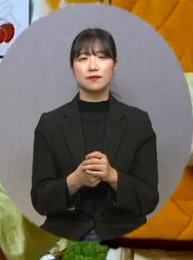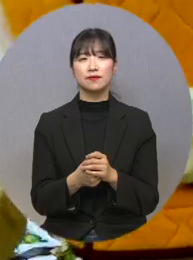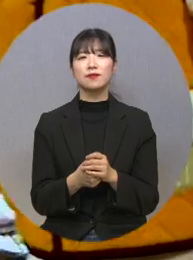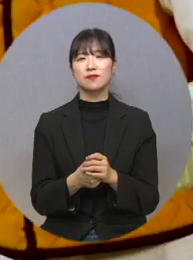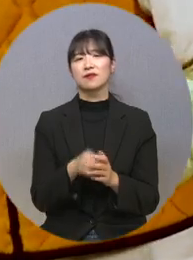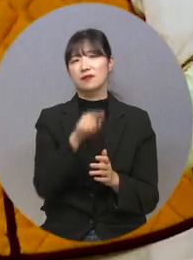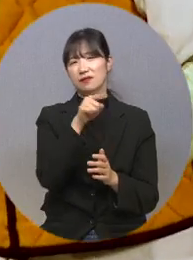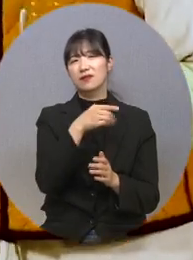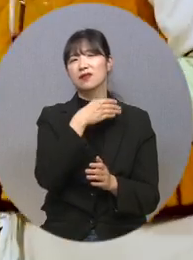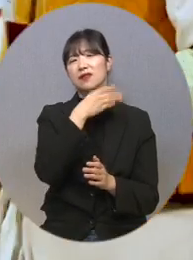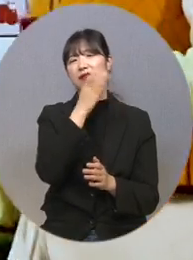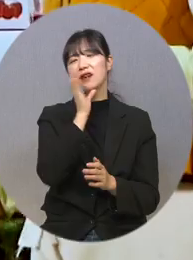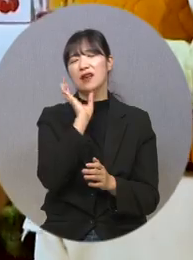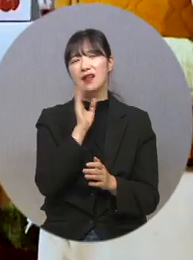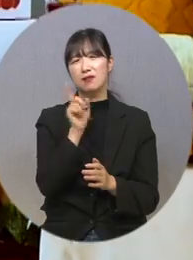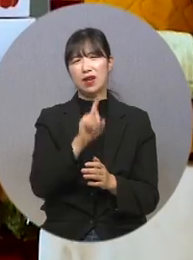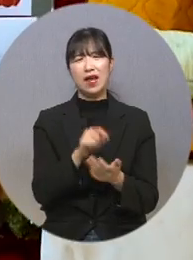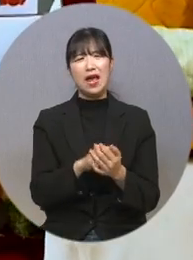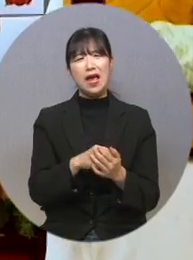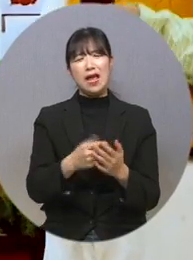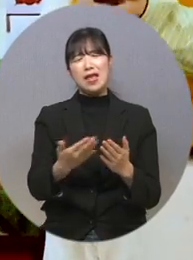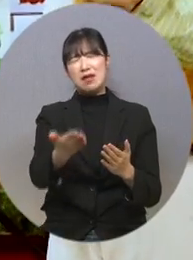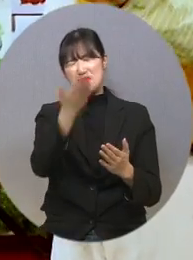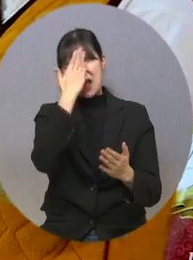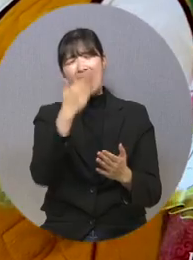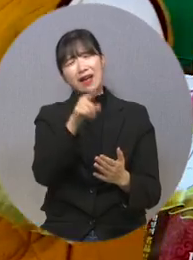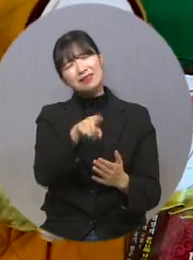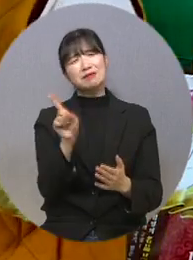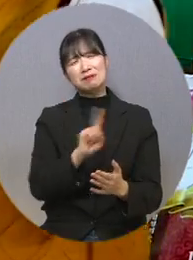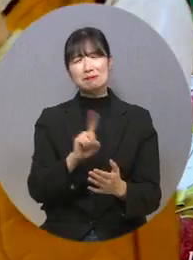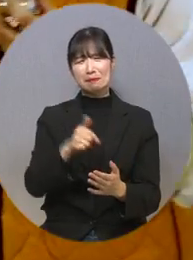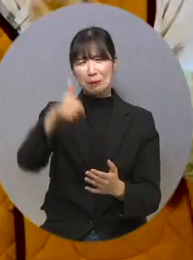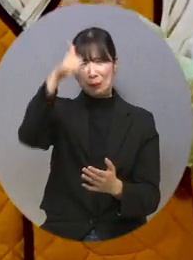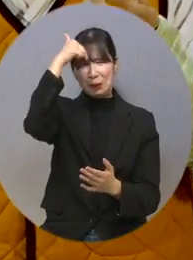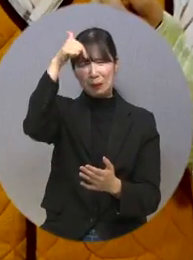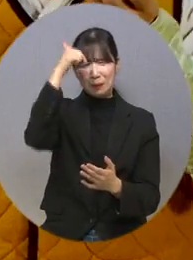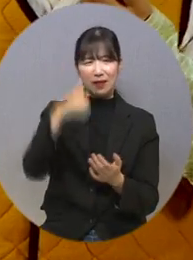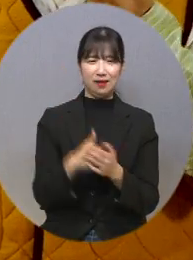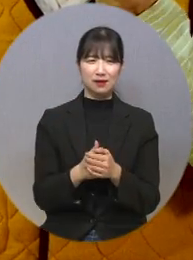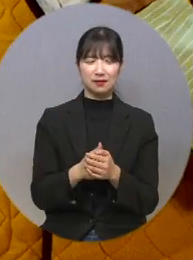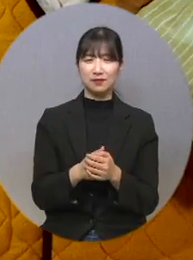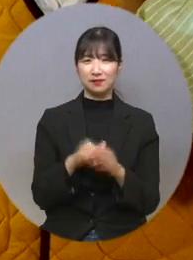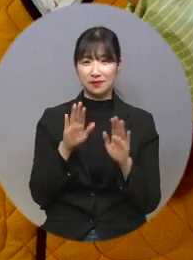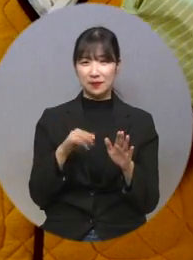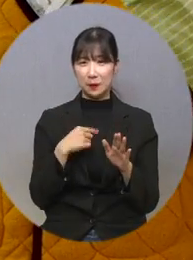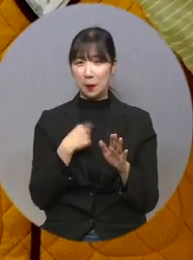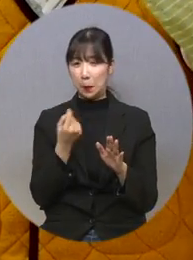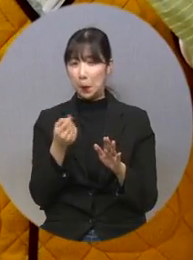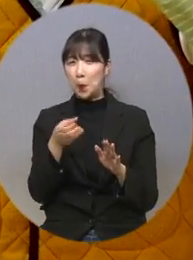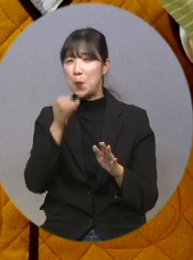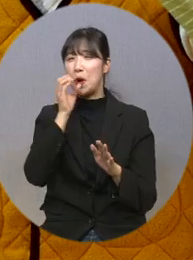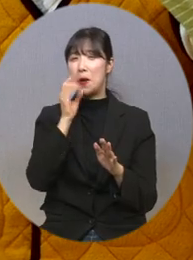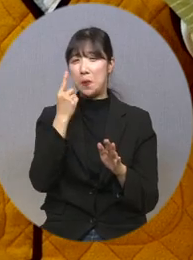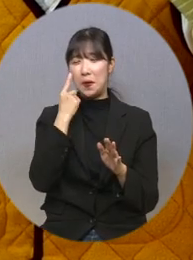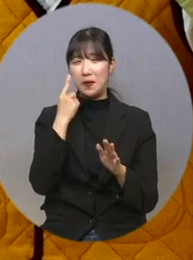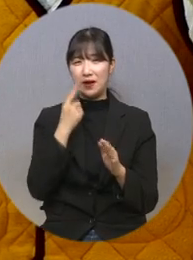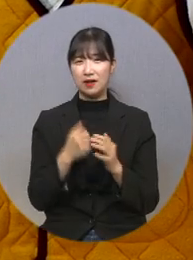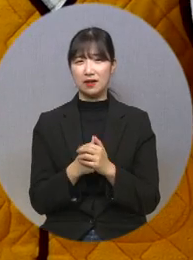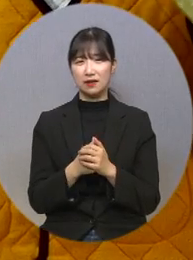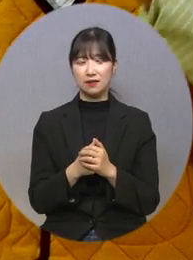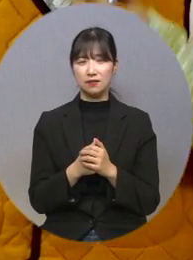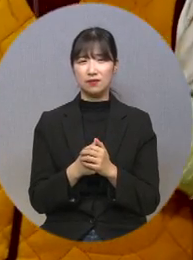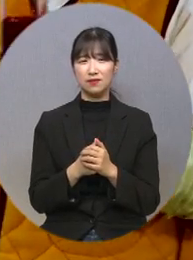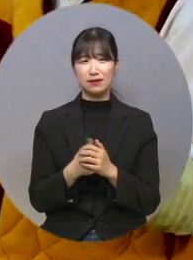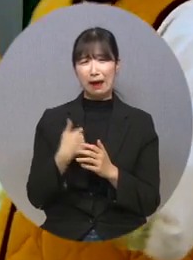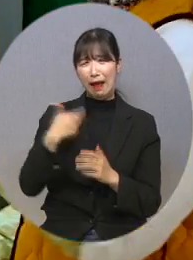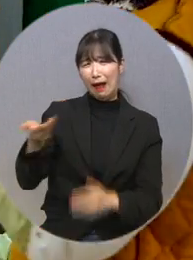연식이 비트 앞에. 아, 언제 또 개미야 진짜. 자, 요럴 때 살짝 뭐 바쁘겠습니다. 요것도. 아, 그랬는데도